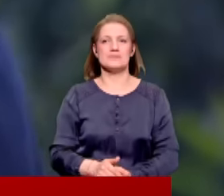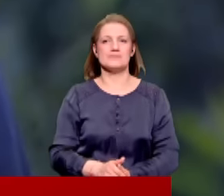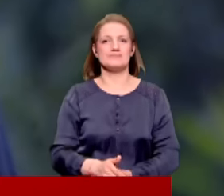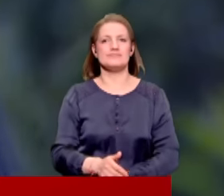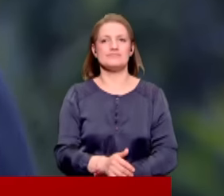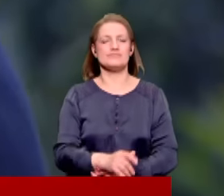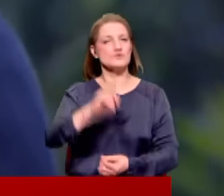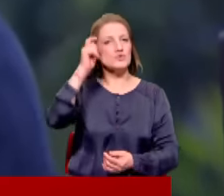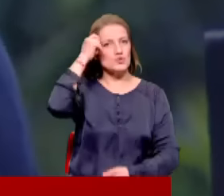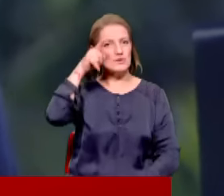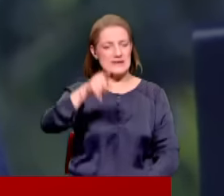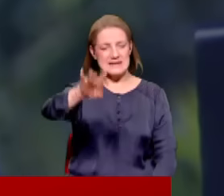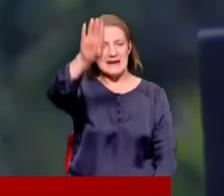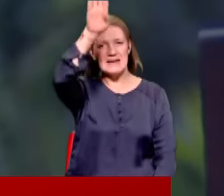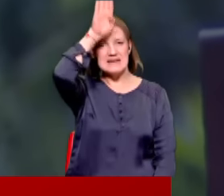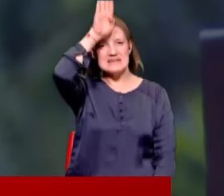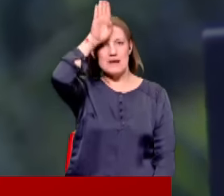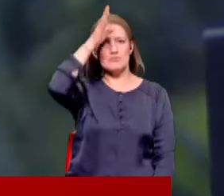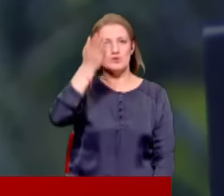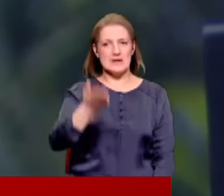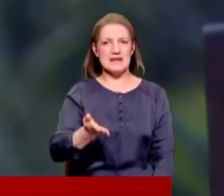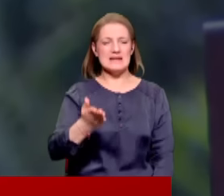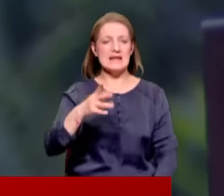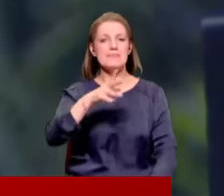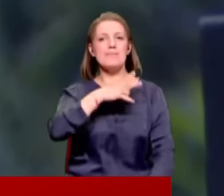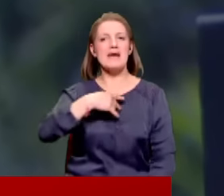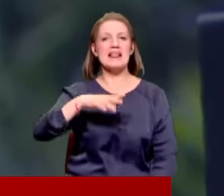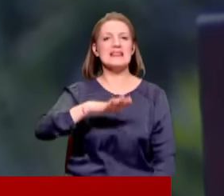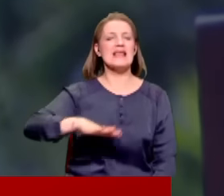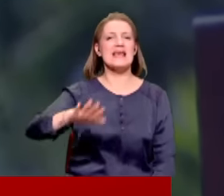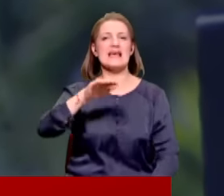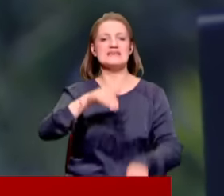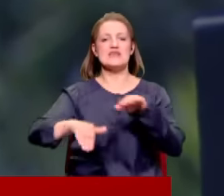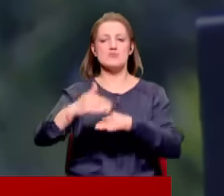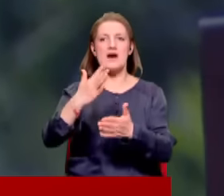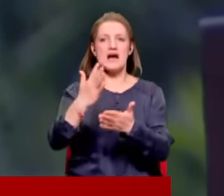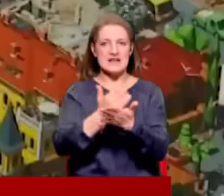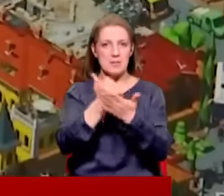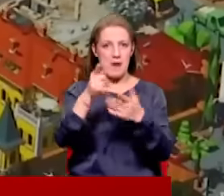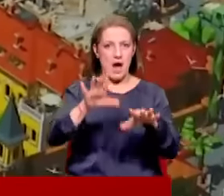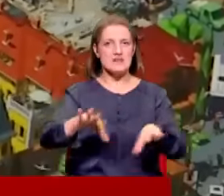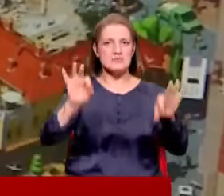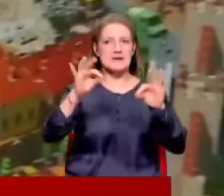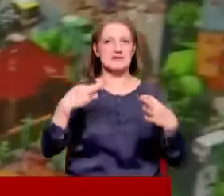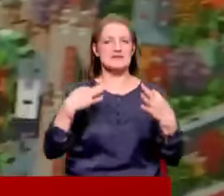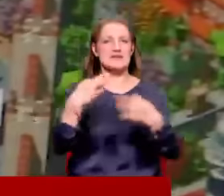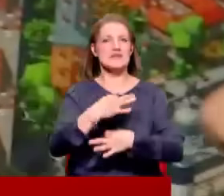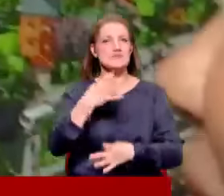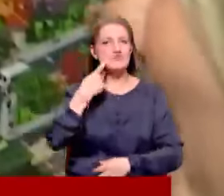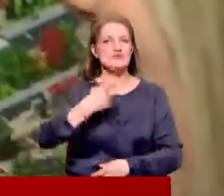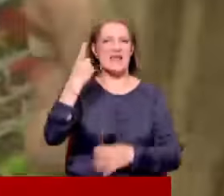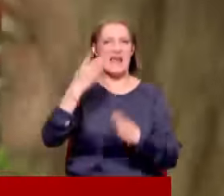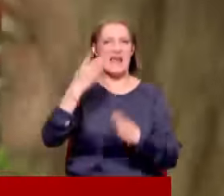Üsküdar. İstanbul'u da yerel seçimlerde kazanmaya hazır mı? Sayın Cumhurbaşkanı'nın evi de burada. Bir